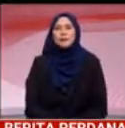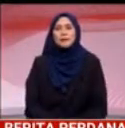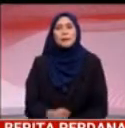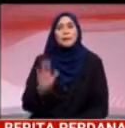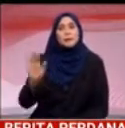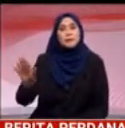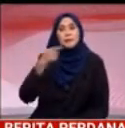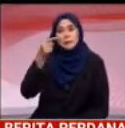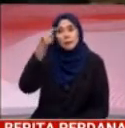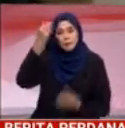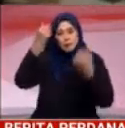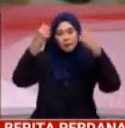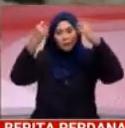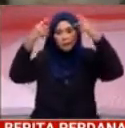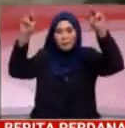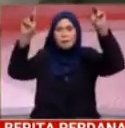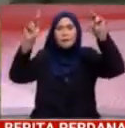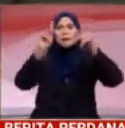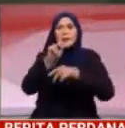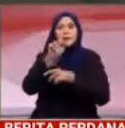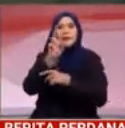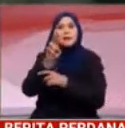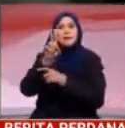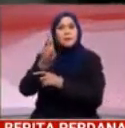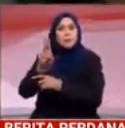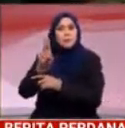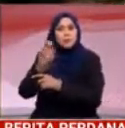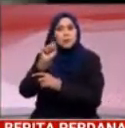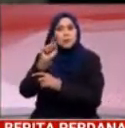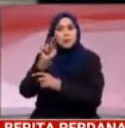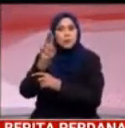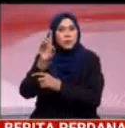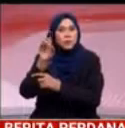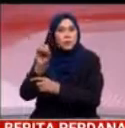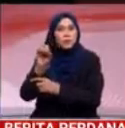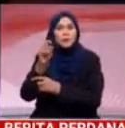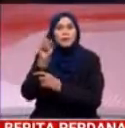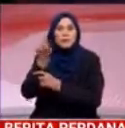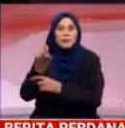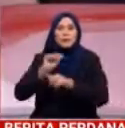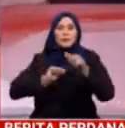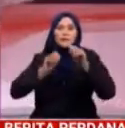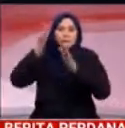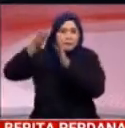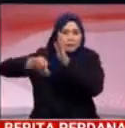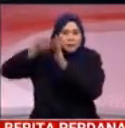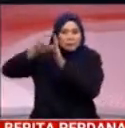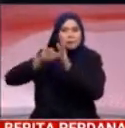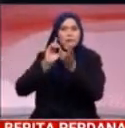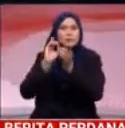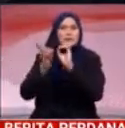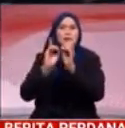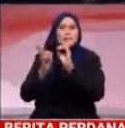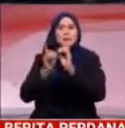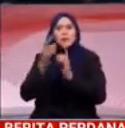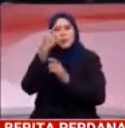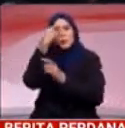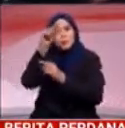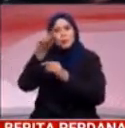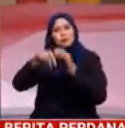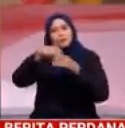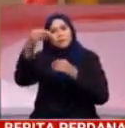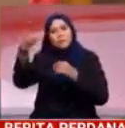Beliau yang juga pengarah urusan KRU Studios Sdn Bhd turut menyarankan agar penggiat filem menggunakan platform digital untuk menyiarkan karya